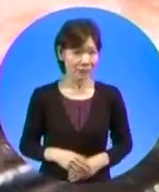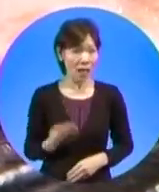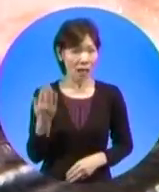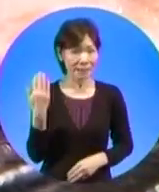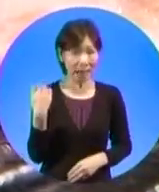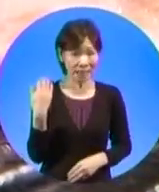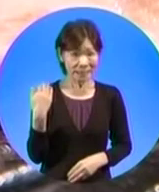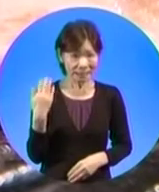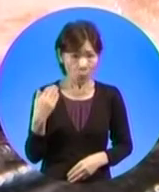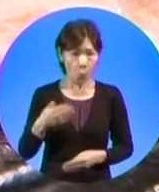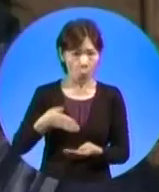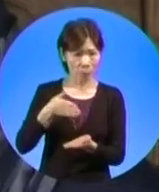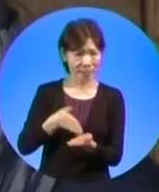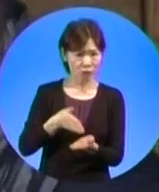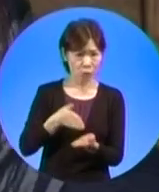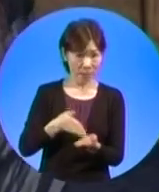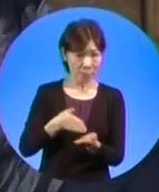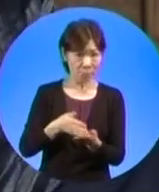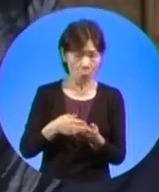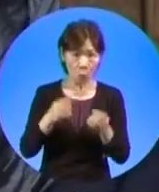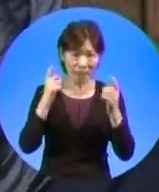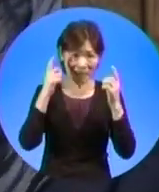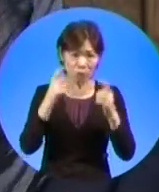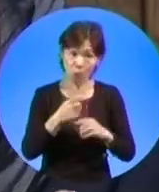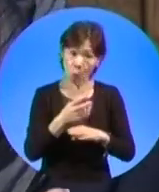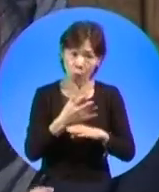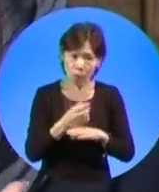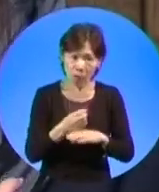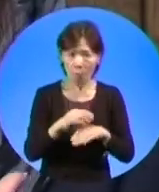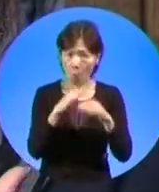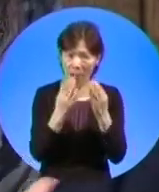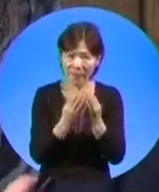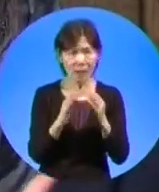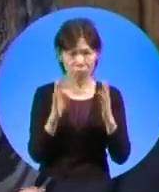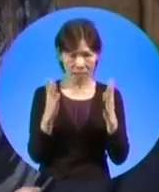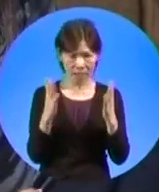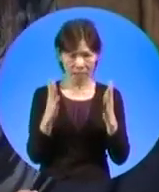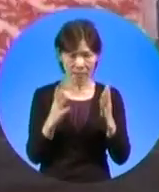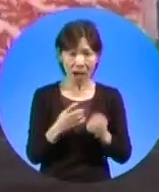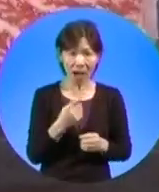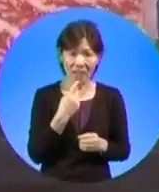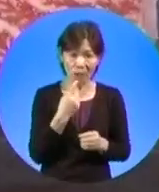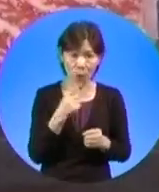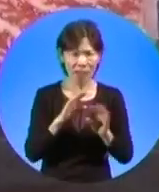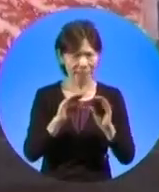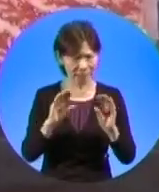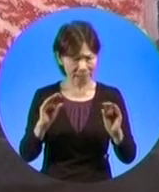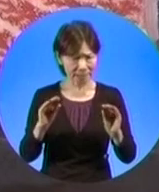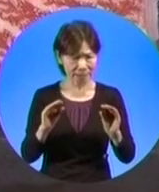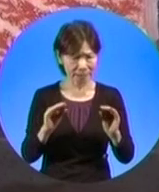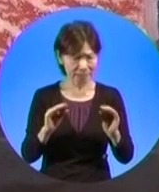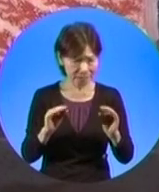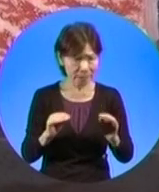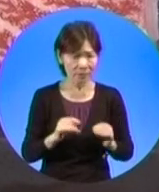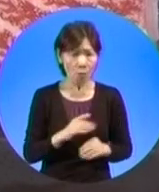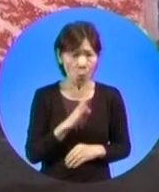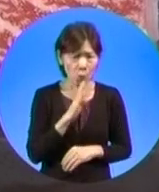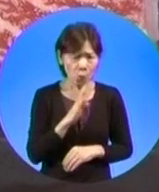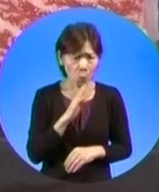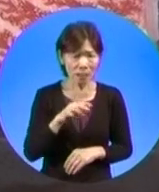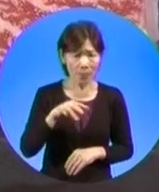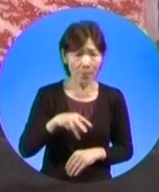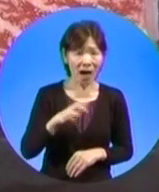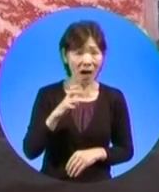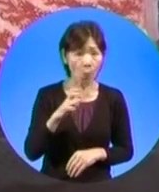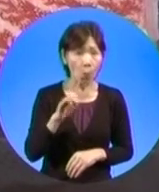なんかさっきお話で聞いたみたいに、変ななんかお肉独特のなんて言うんでしょう、癖というか全くな